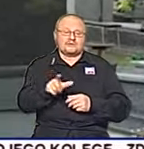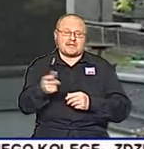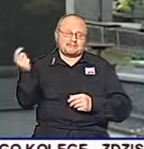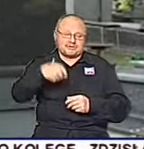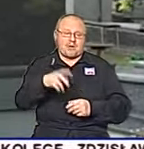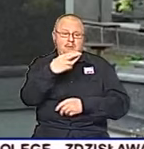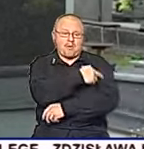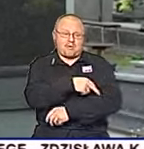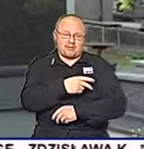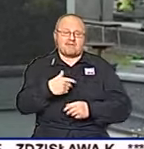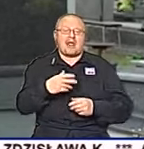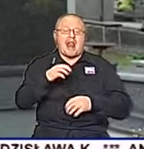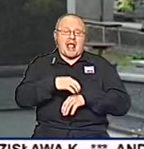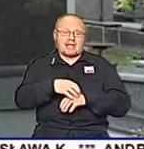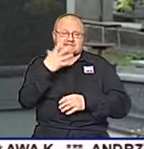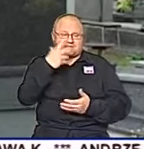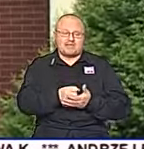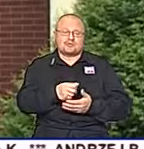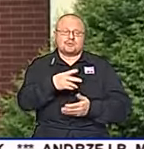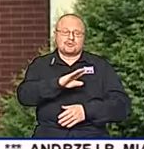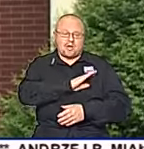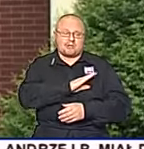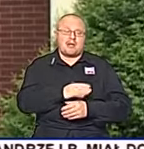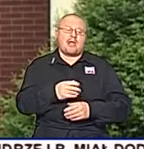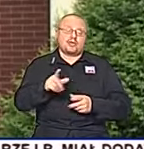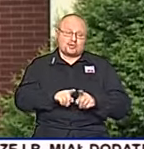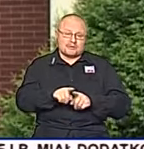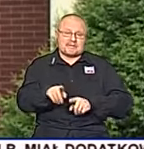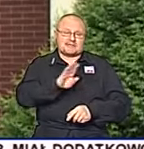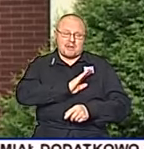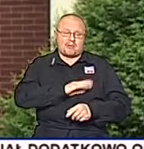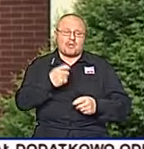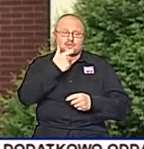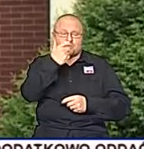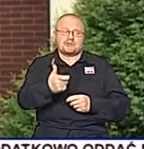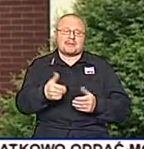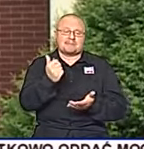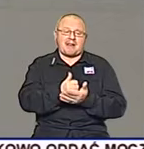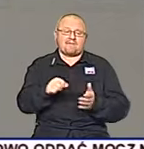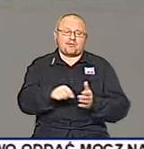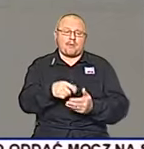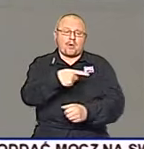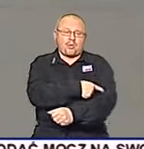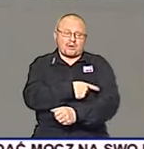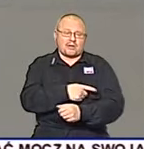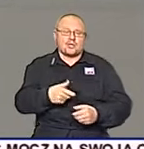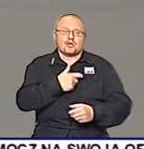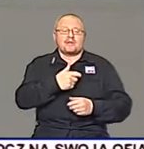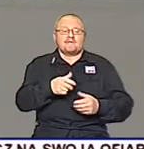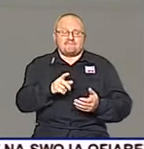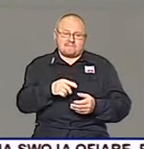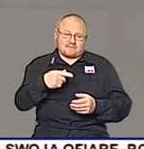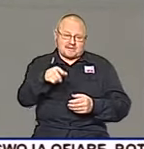z przyczyn naturalnych. Kilka dni po pogrzebie siostra zmarłego zgłosiła sprawę do prokuratury. Ta zleciła ekshumację i zarządziła